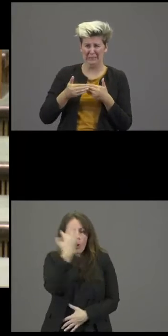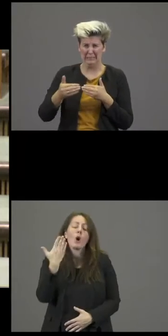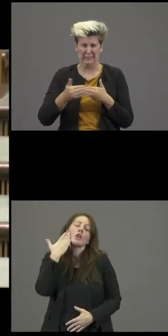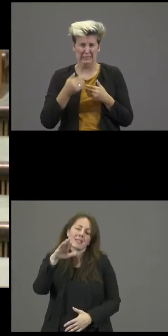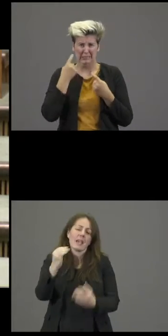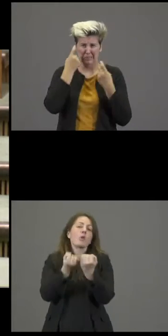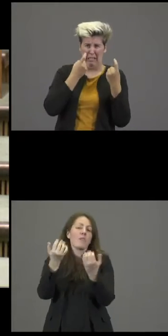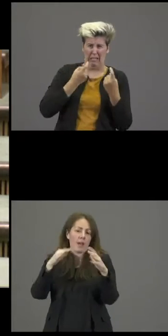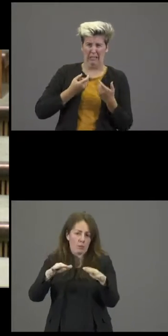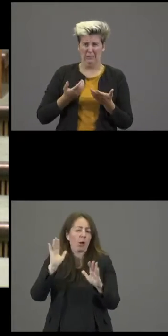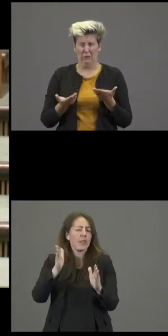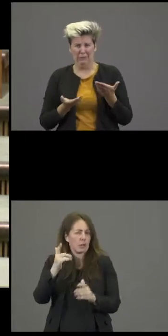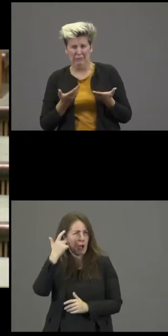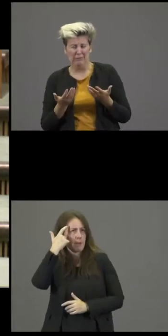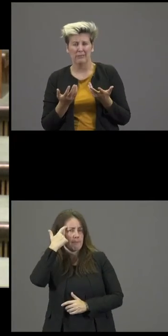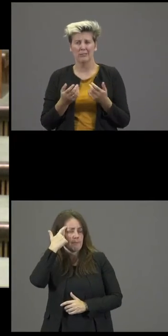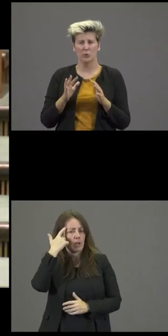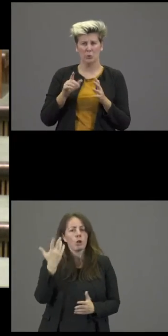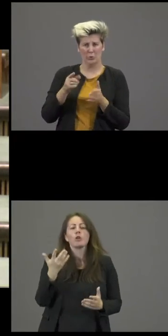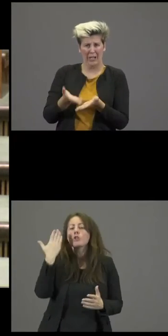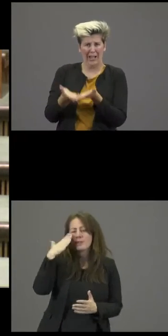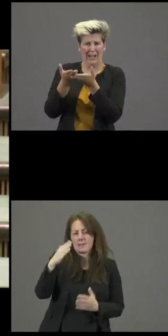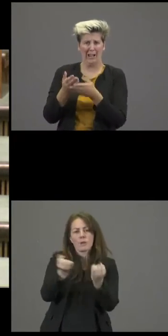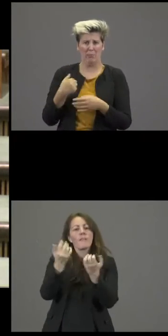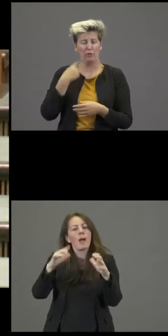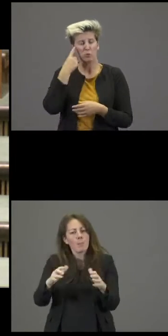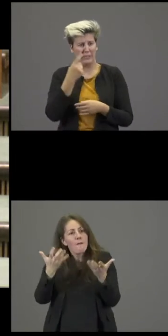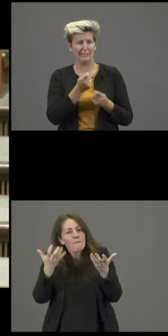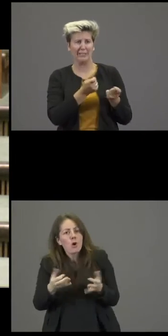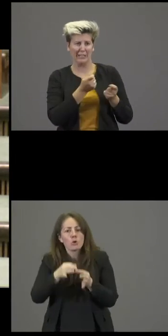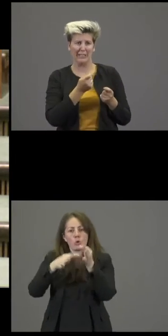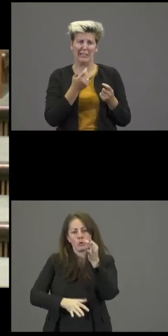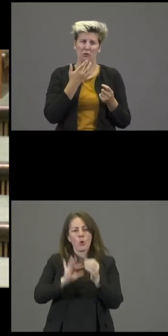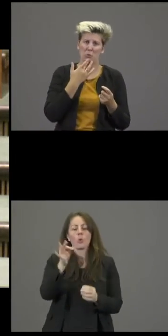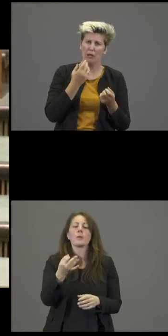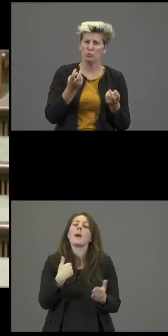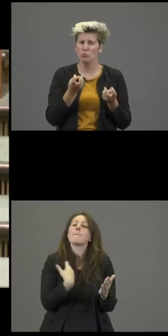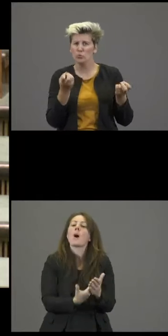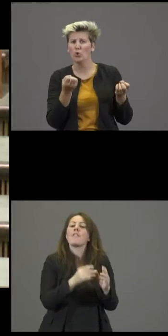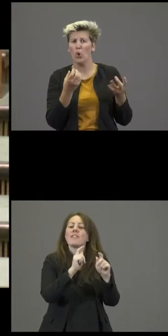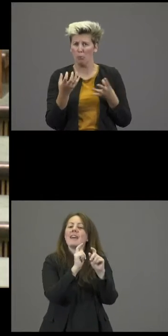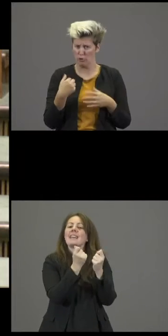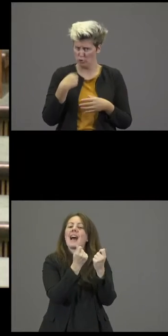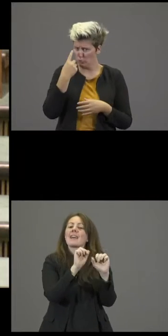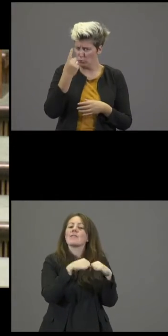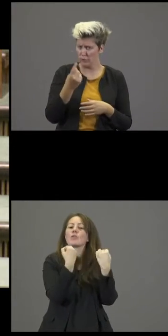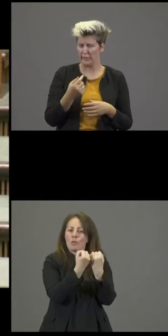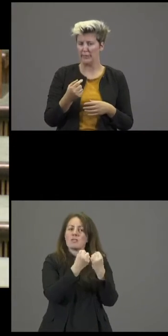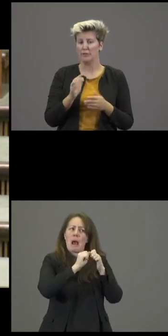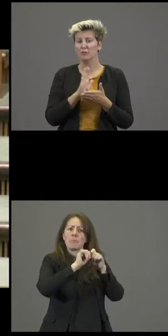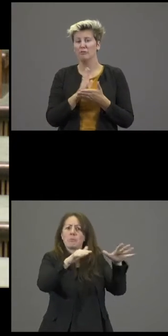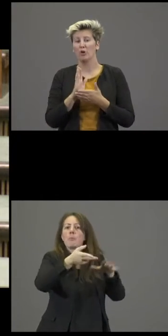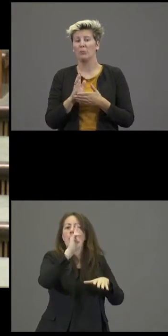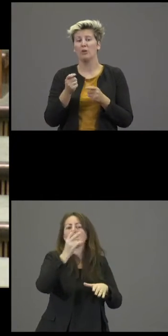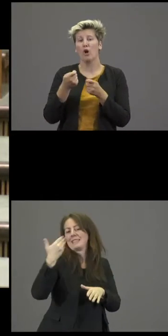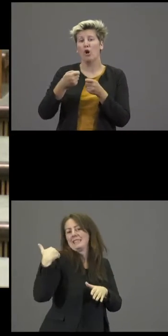ces questions. Je sais que ce gouvernement veut trouver des solutions, et j'en veux pour preuve l'extension du tarif social réalisé durant la crise Covid. Mais il